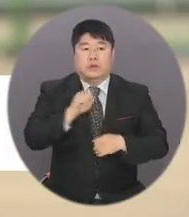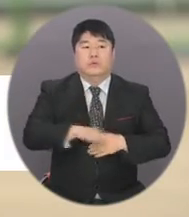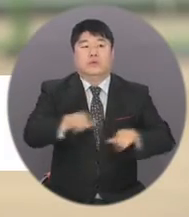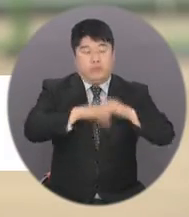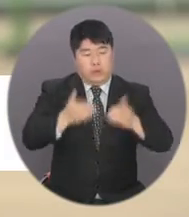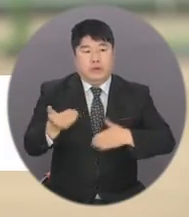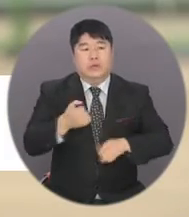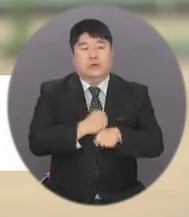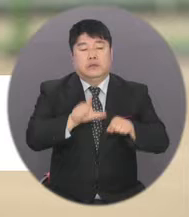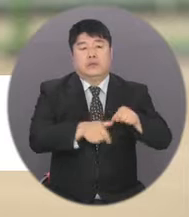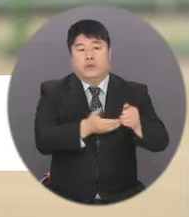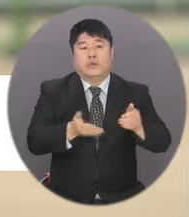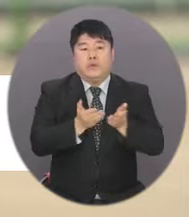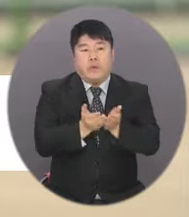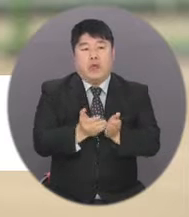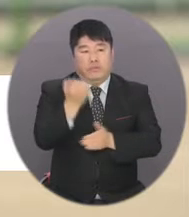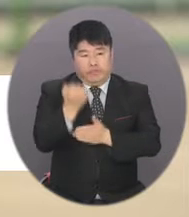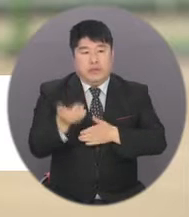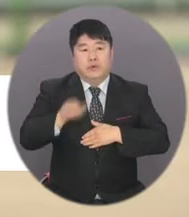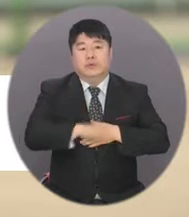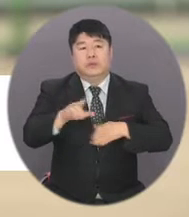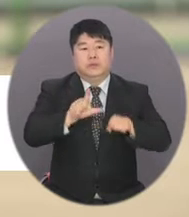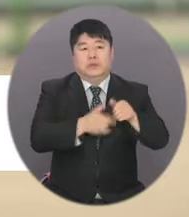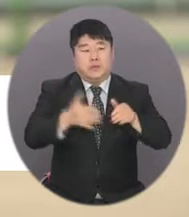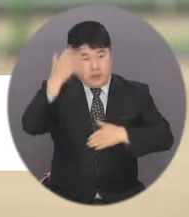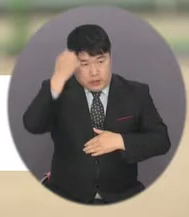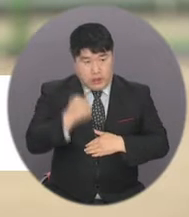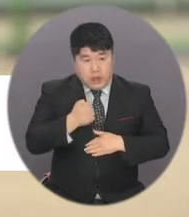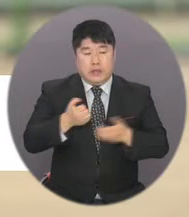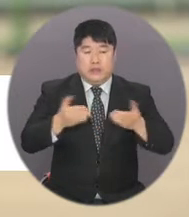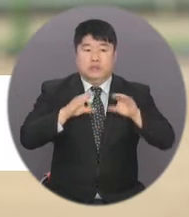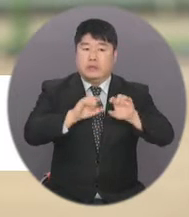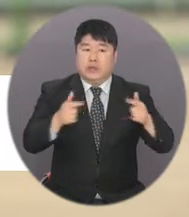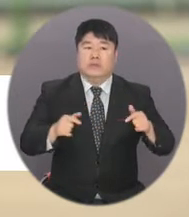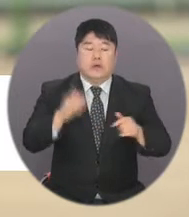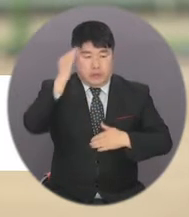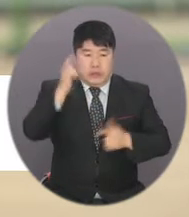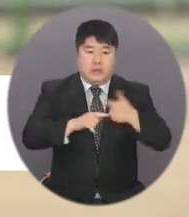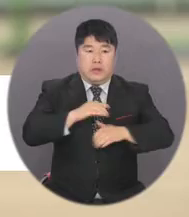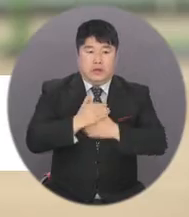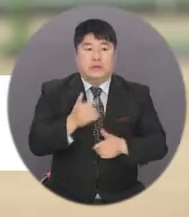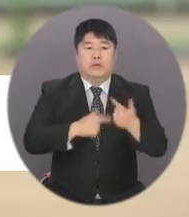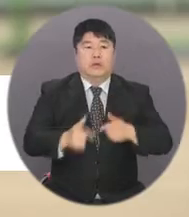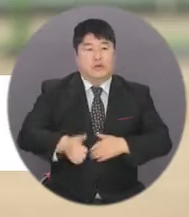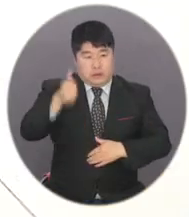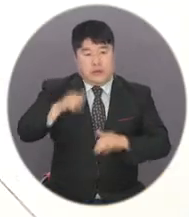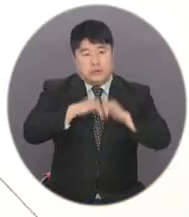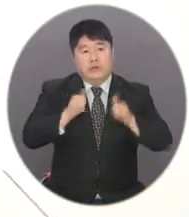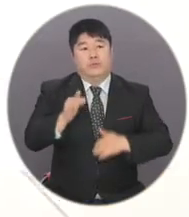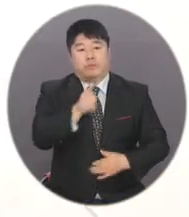세월호는 녹슬어가지만 우리가 세월호를 기억하는 일을 멈추지 않는 한 대한민국은 더 안전하고 더 나은 사회가 될 수 있을 것이라고